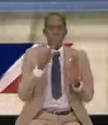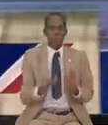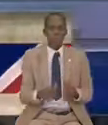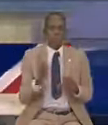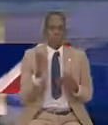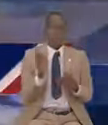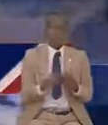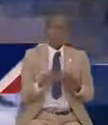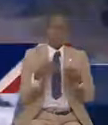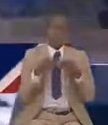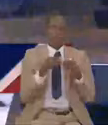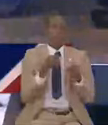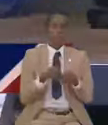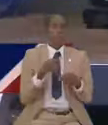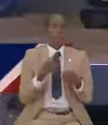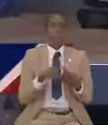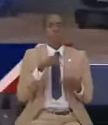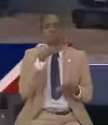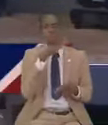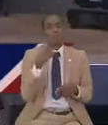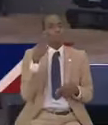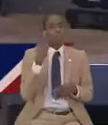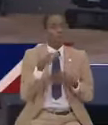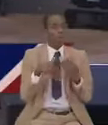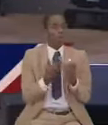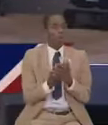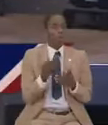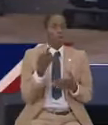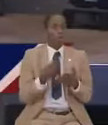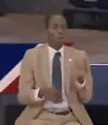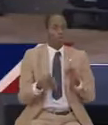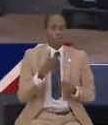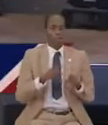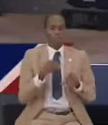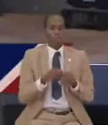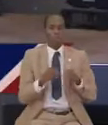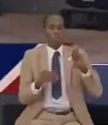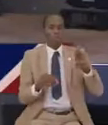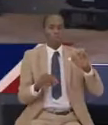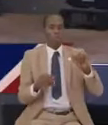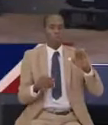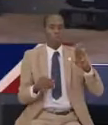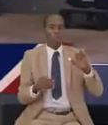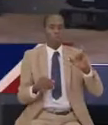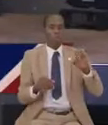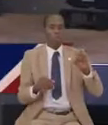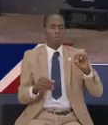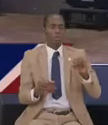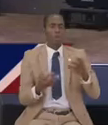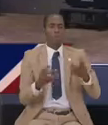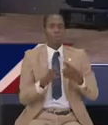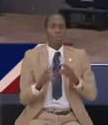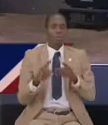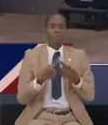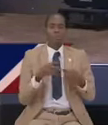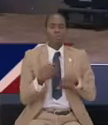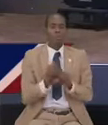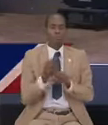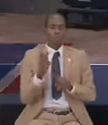déjà très désespéré tout ce qu'il voudrait faire c'est de corrompre tous ces gens de Judas